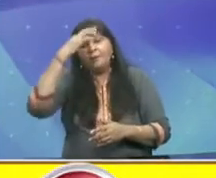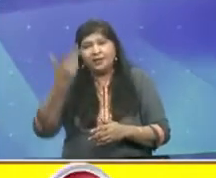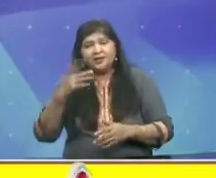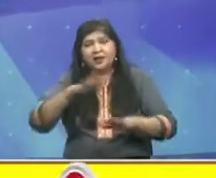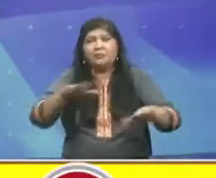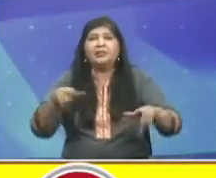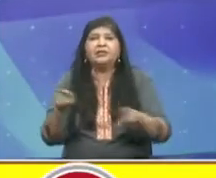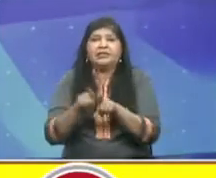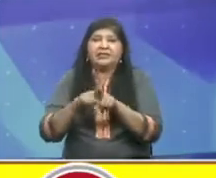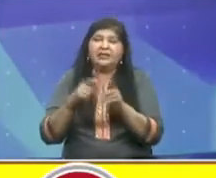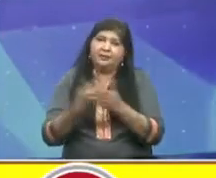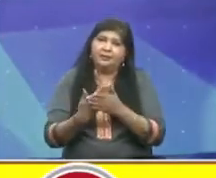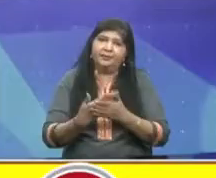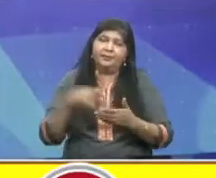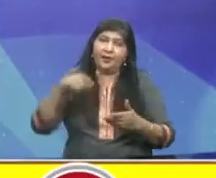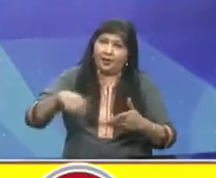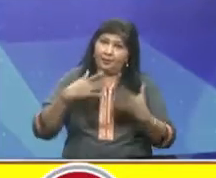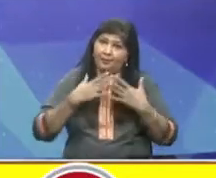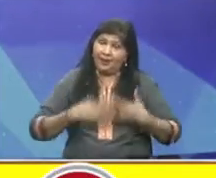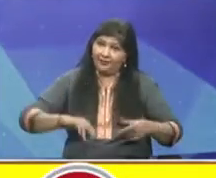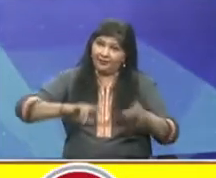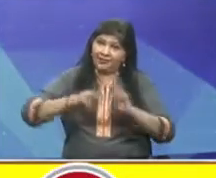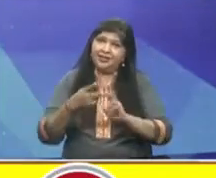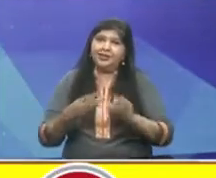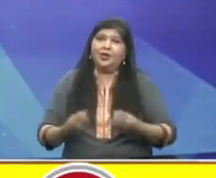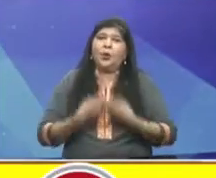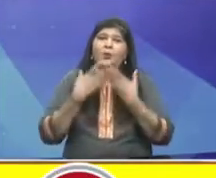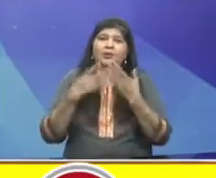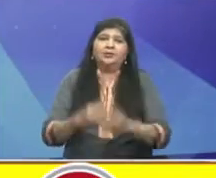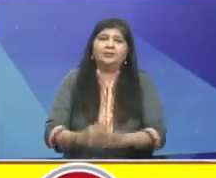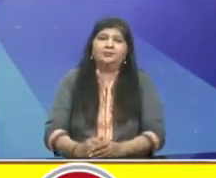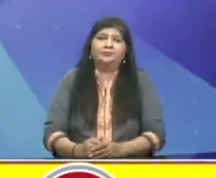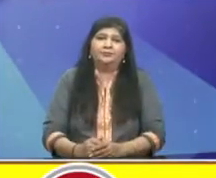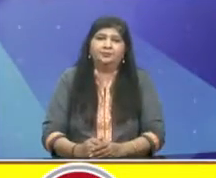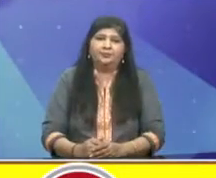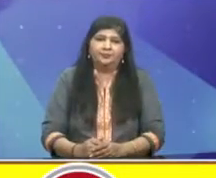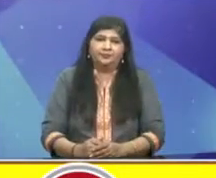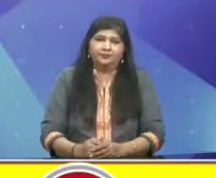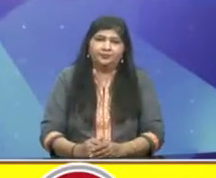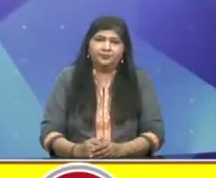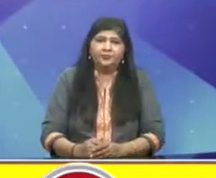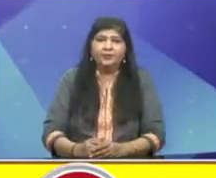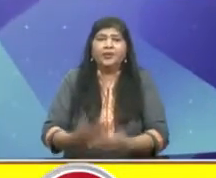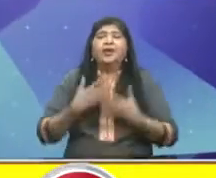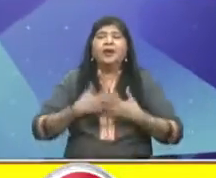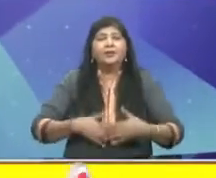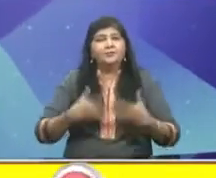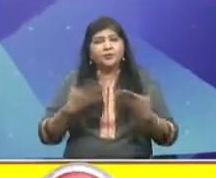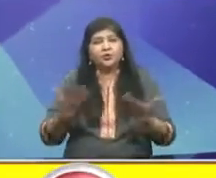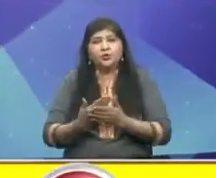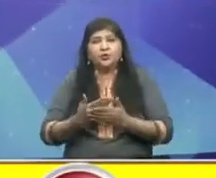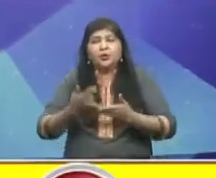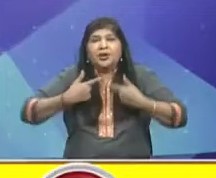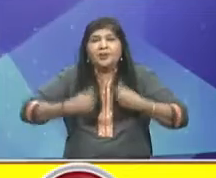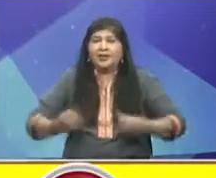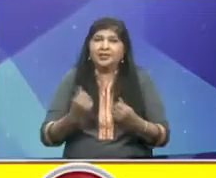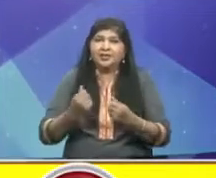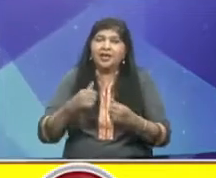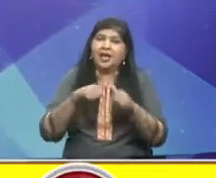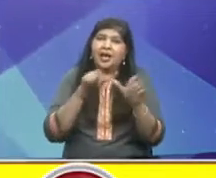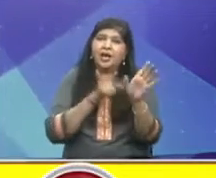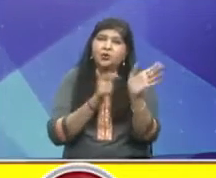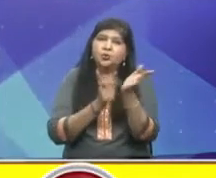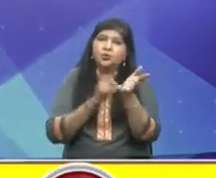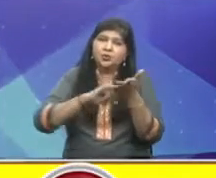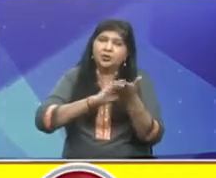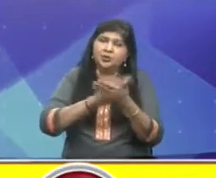भी परेशान है। देखिए, हमारे जीवन में सबसे बड़ा सुख हमारा स्वास्थ्य ही होता है। ये सुखी जीवन सबको मिले, यही आयुष्मान भारत की